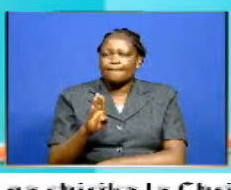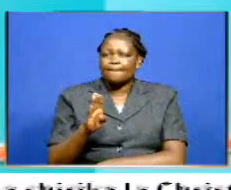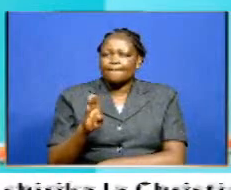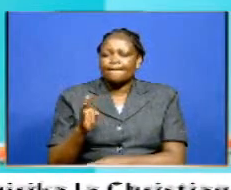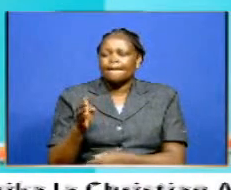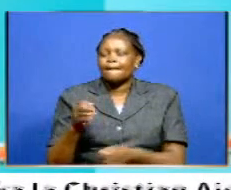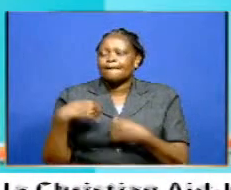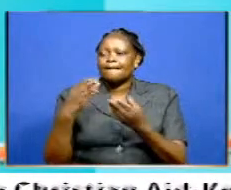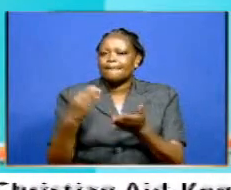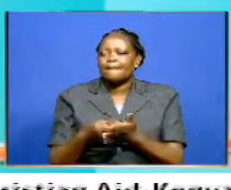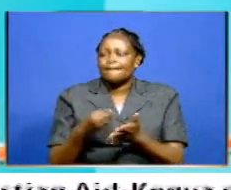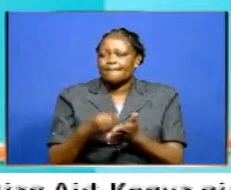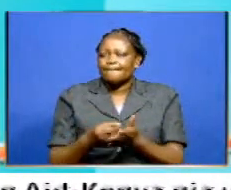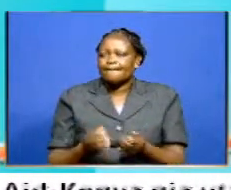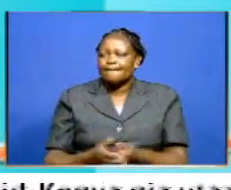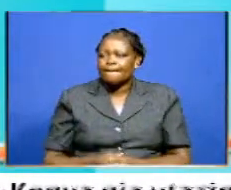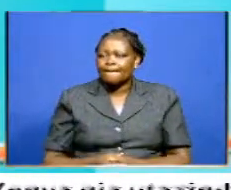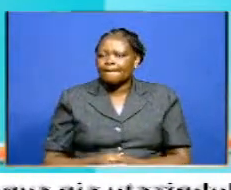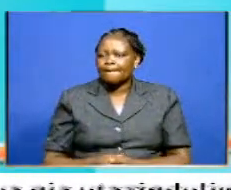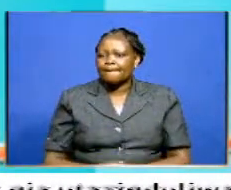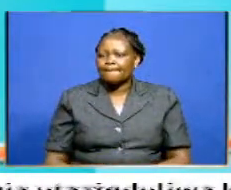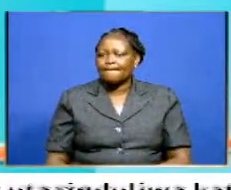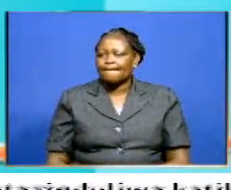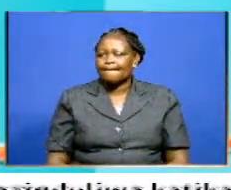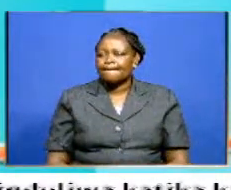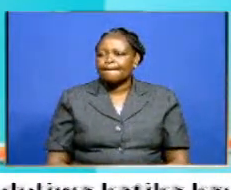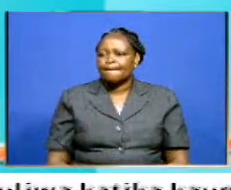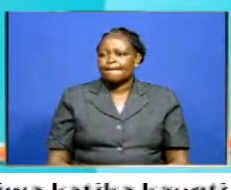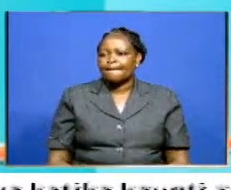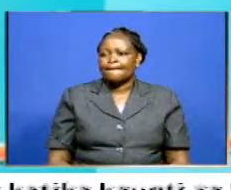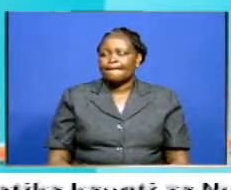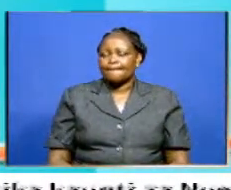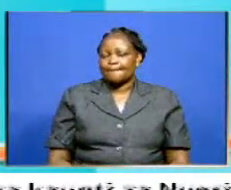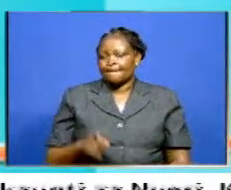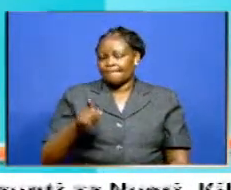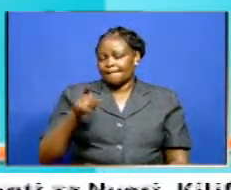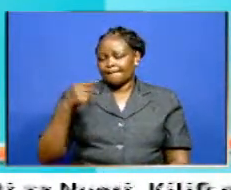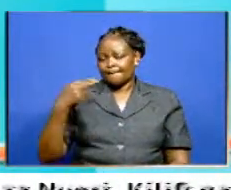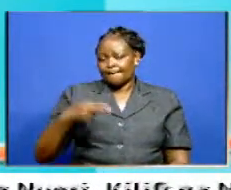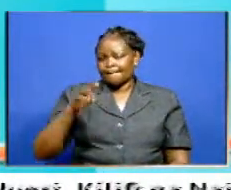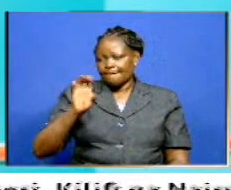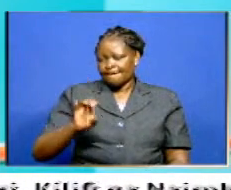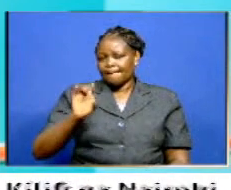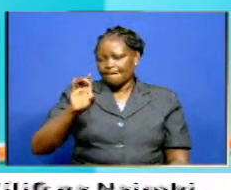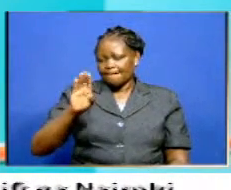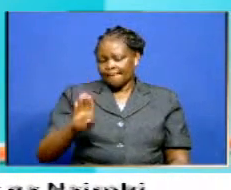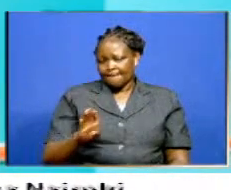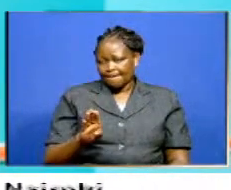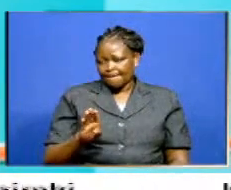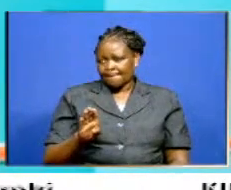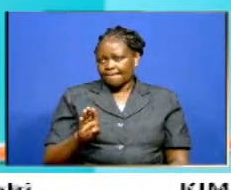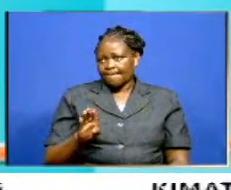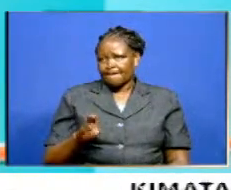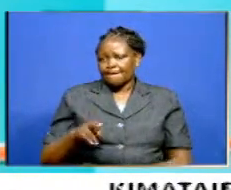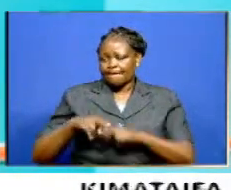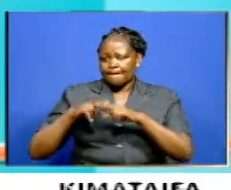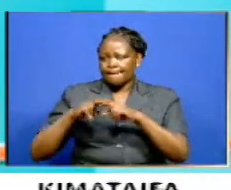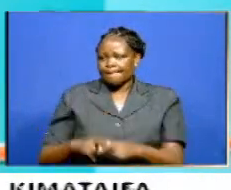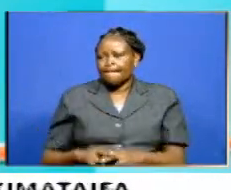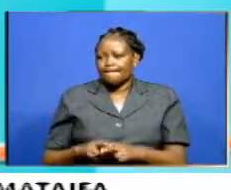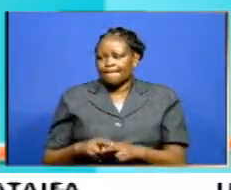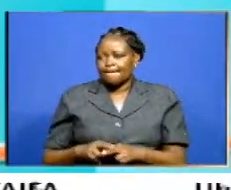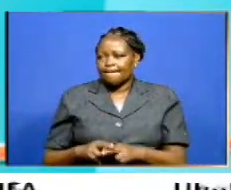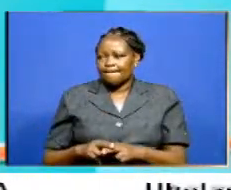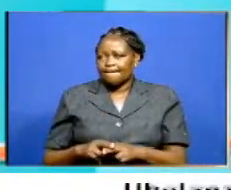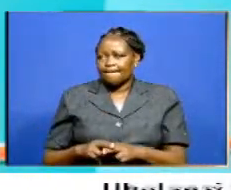wamesha wachilia zile pesa ama wameupatia wanafunzi. Na unajua Higher Education Loans Board ina tegemea ushuru